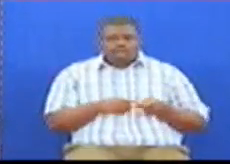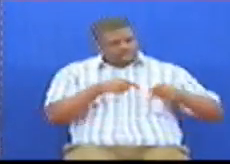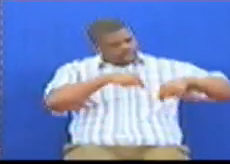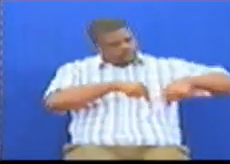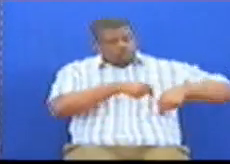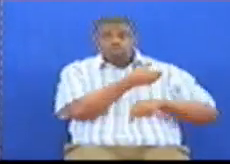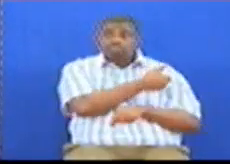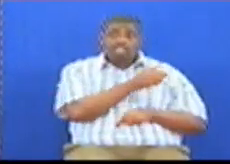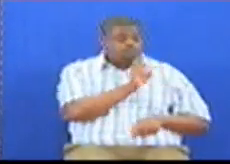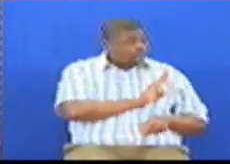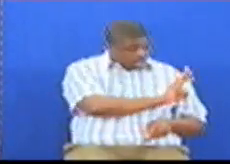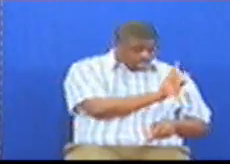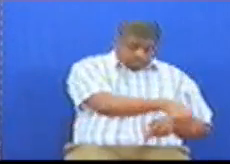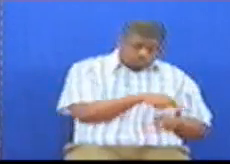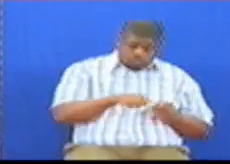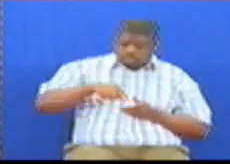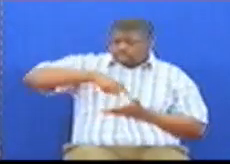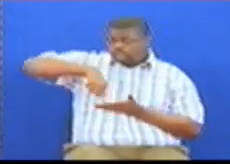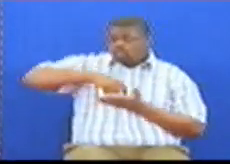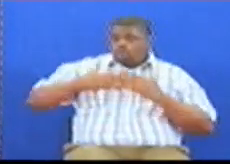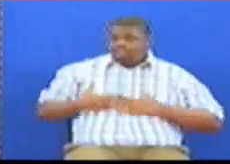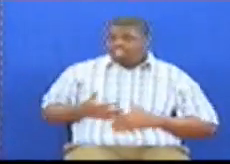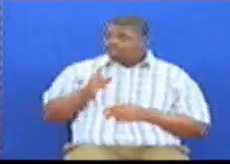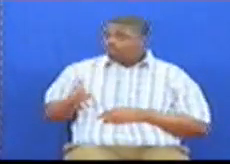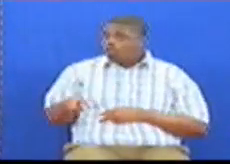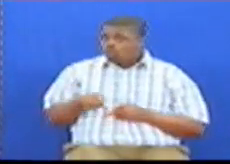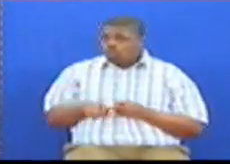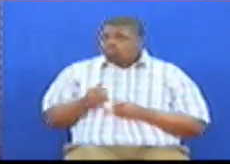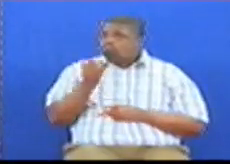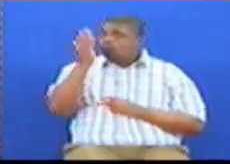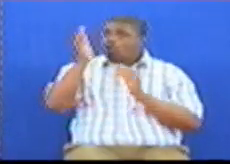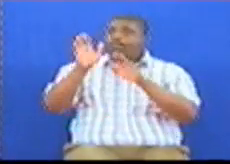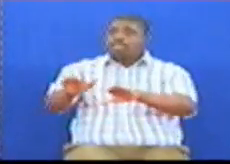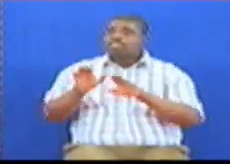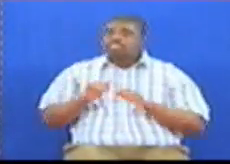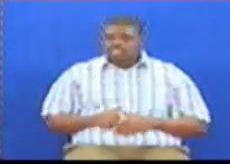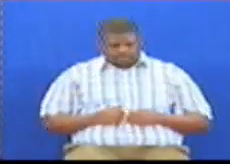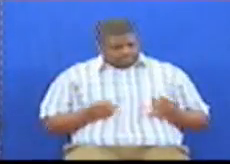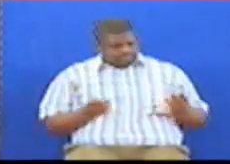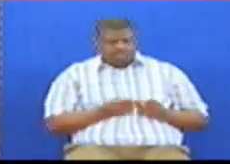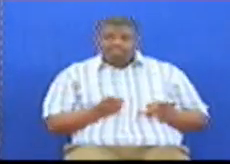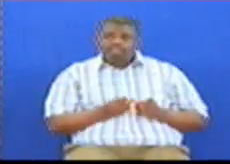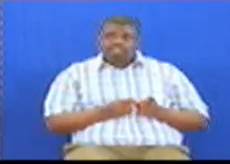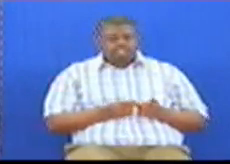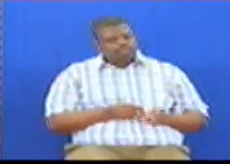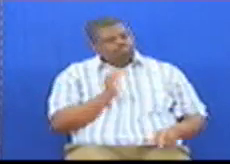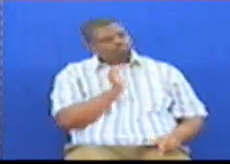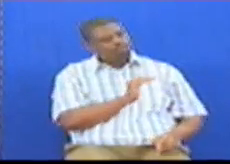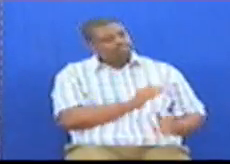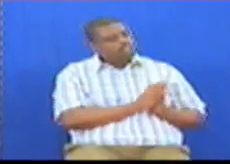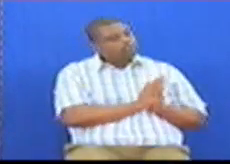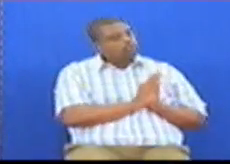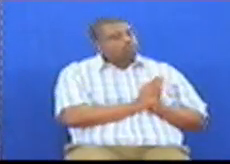wilaya, tuna kituo cha afya cha Dongobesh. Mungu akubarikini sana na nashukuru kwa ajili hii. Na pia ampelekee rais shukrani zetu za